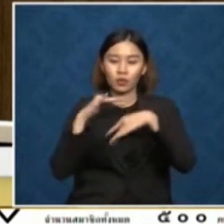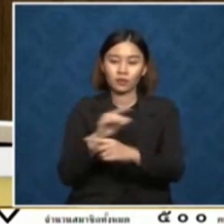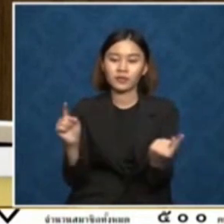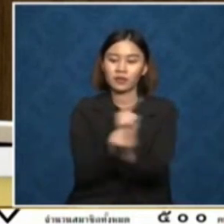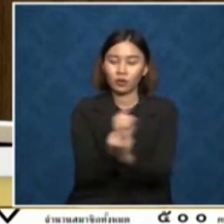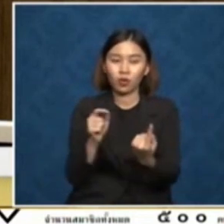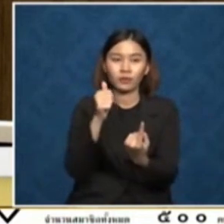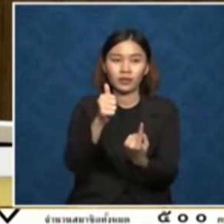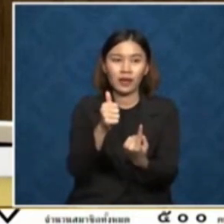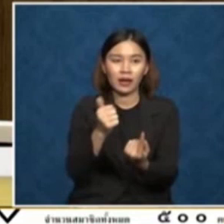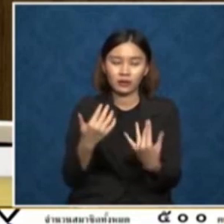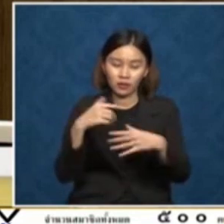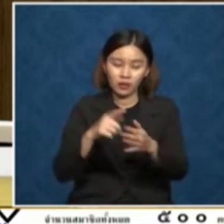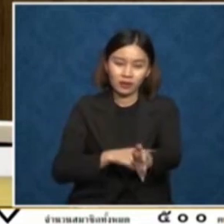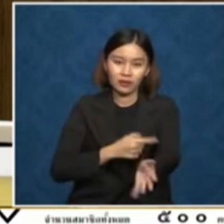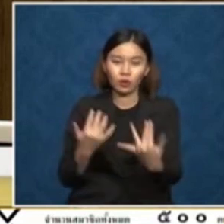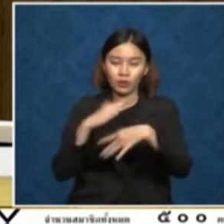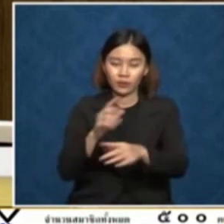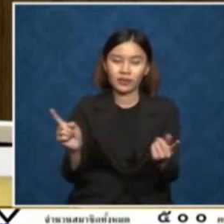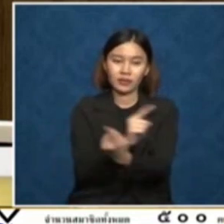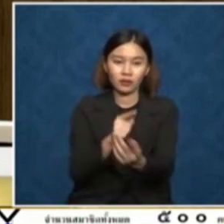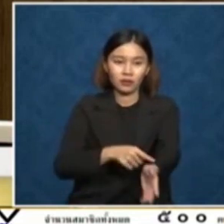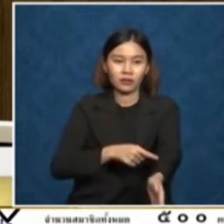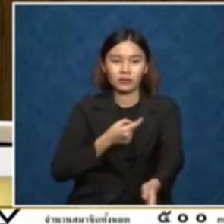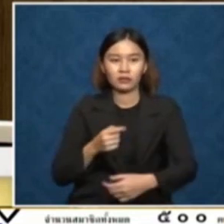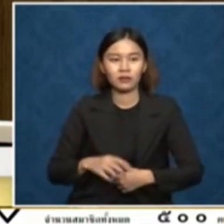ในสังคมคู่กับพวกเรามายาวนาน